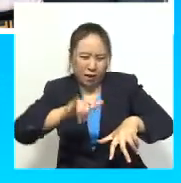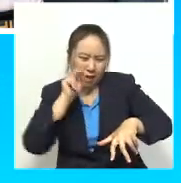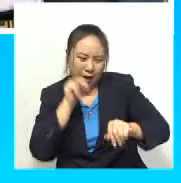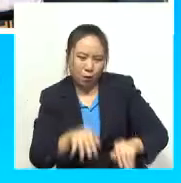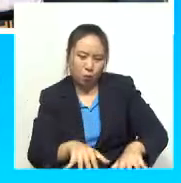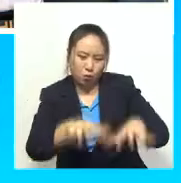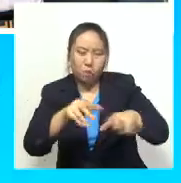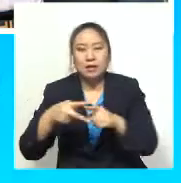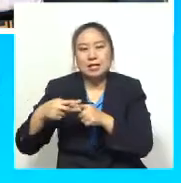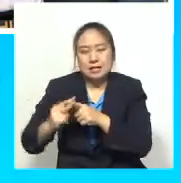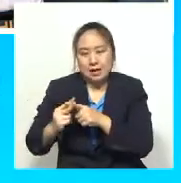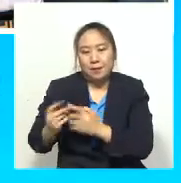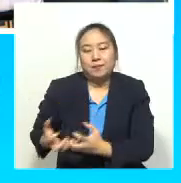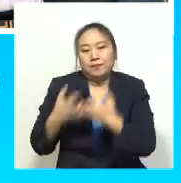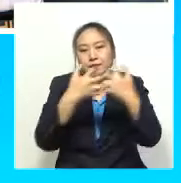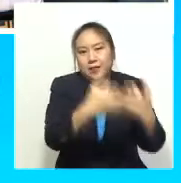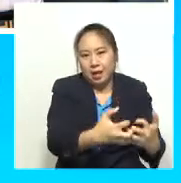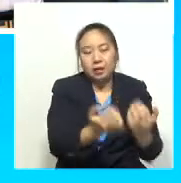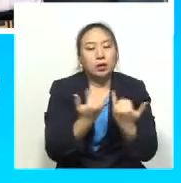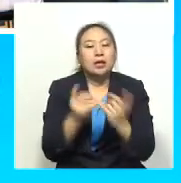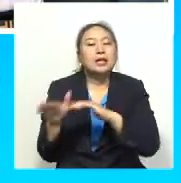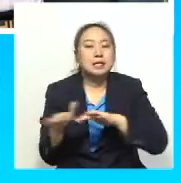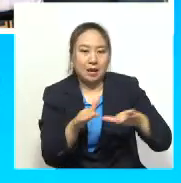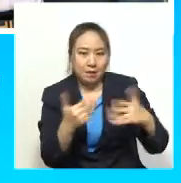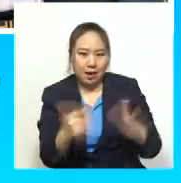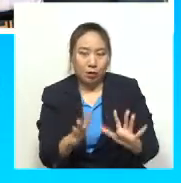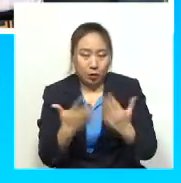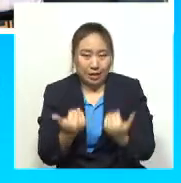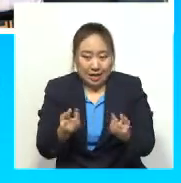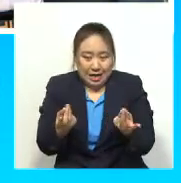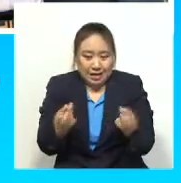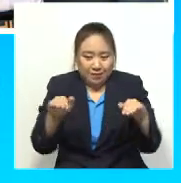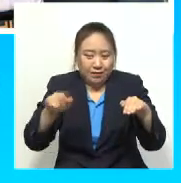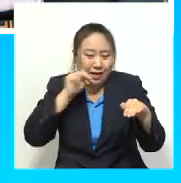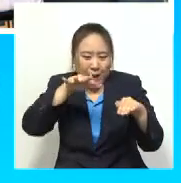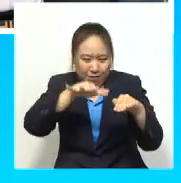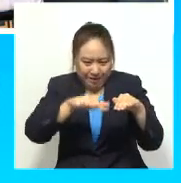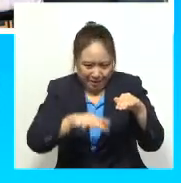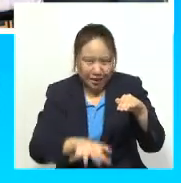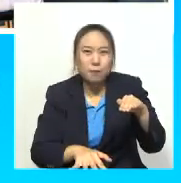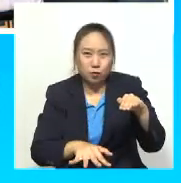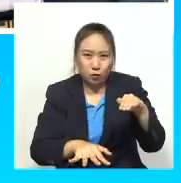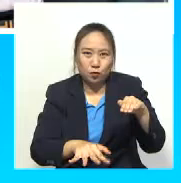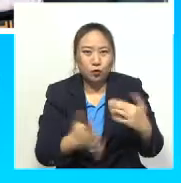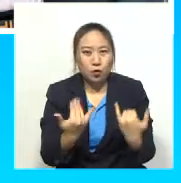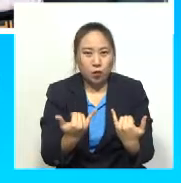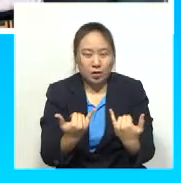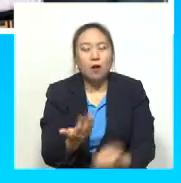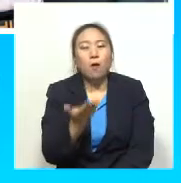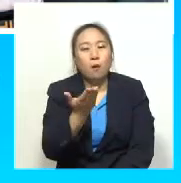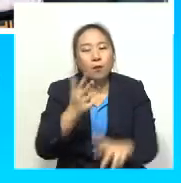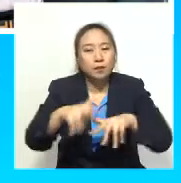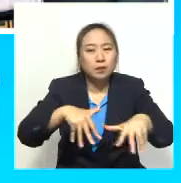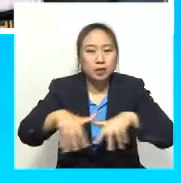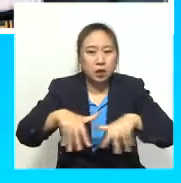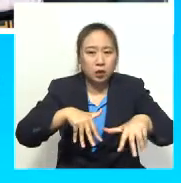นะครับเราเตรียมความพร้อมไว้ตอนนี้ตลิ่งน้ำยังต่ำกว่าตลิ่งนะครับขอยืนยันณเวลานี้ครับยังไงก็ขอพี่น้องประชาชนนะ